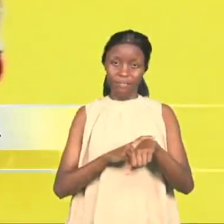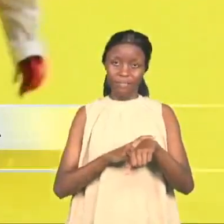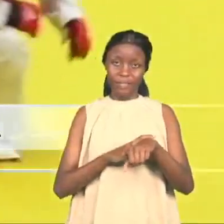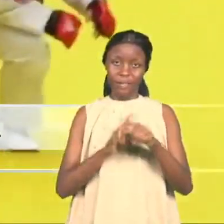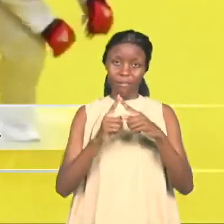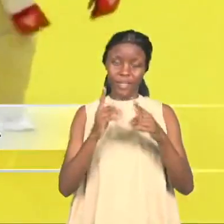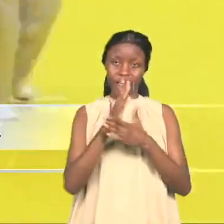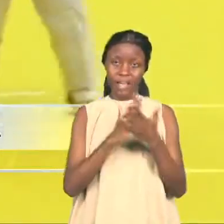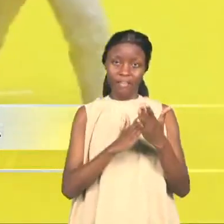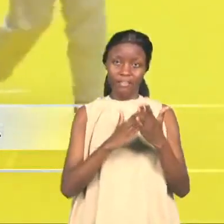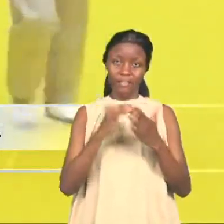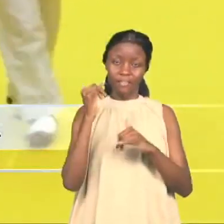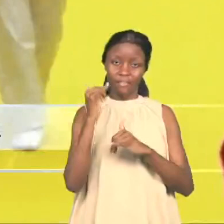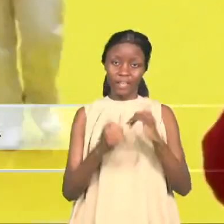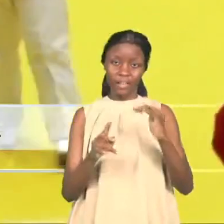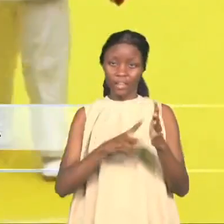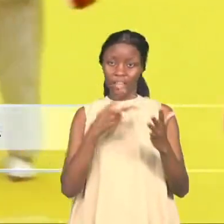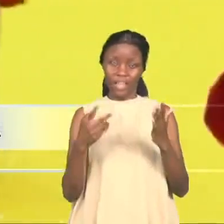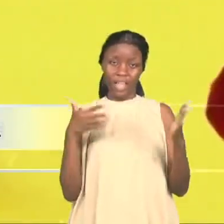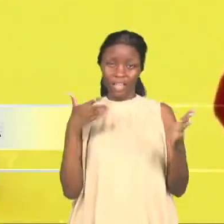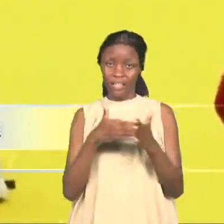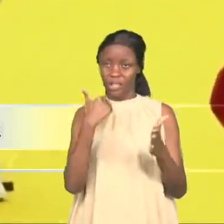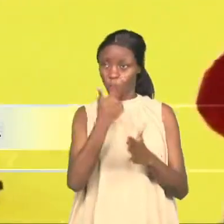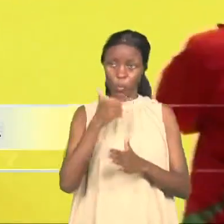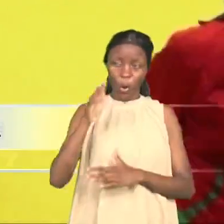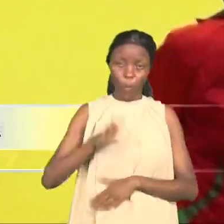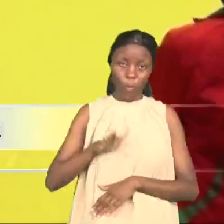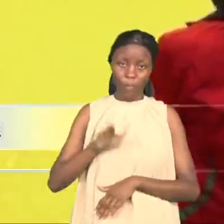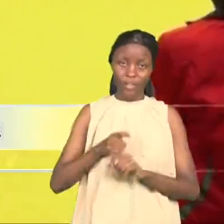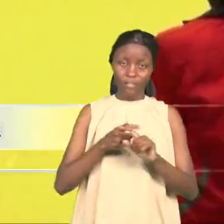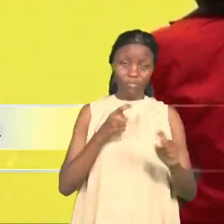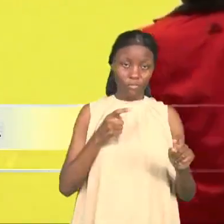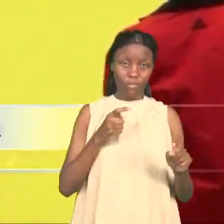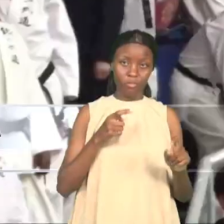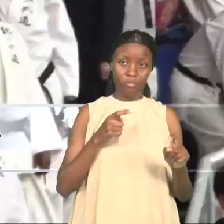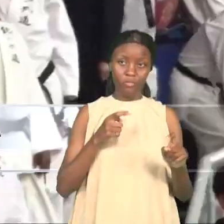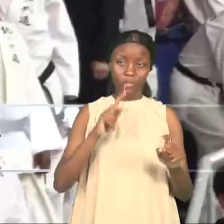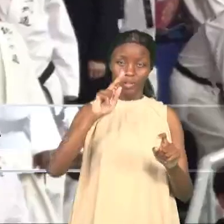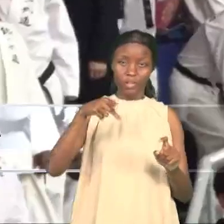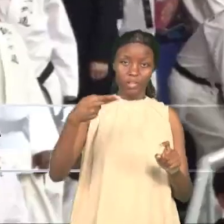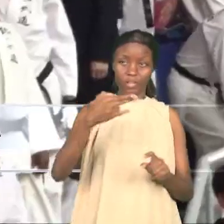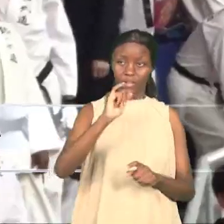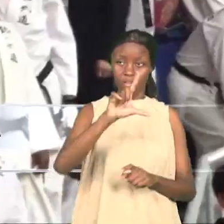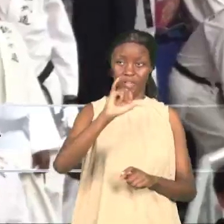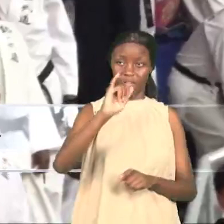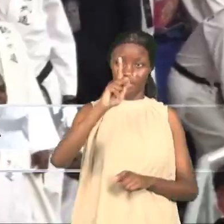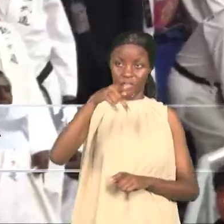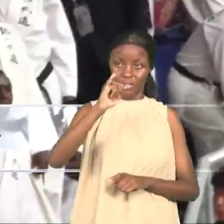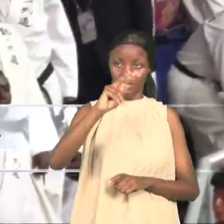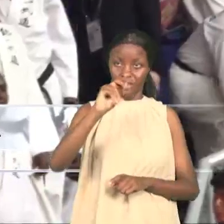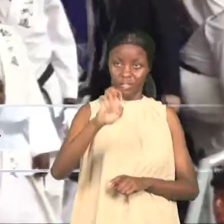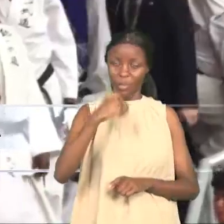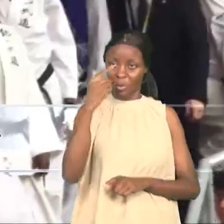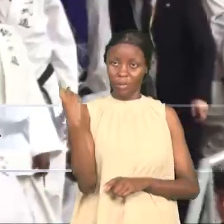nusu finali akapoteza dhidi ya Unjung Ai Mumvili kutoka taifa la Ufilipino, ambaye alimshinda